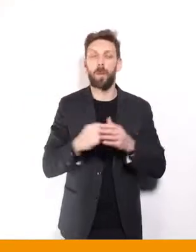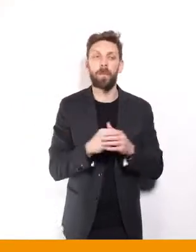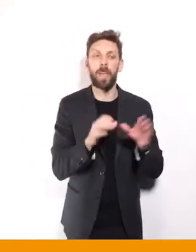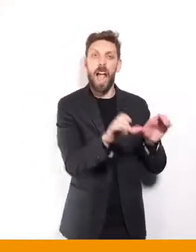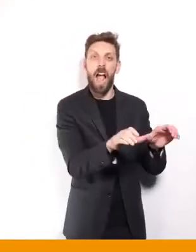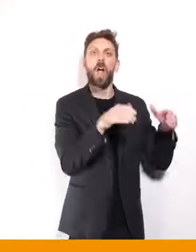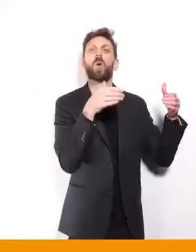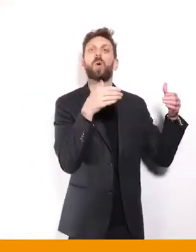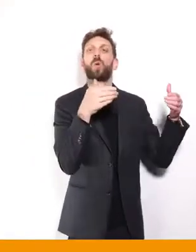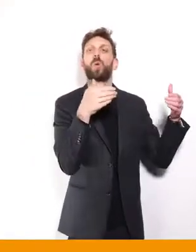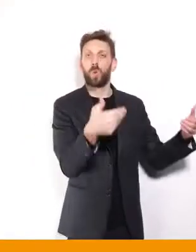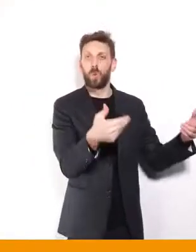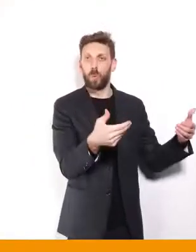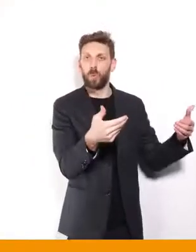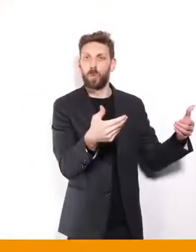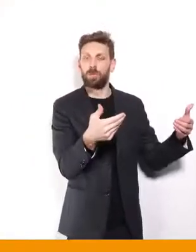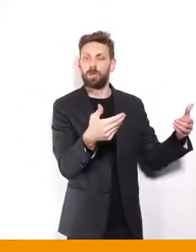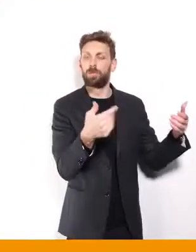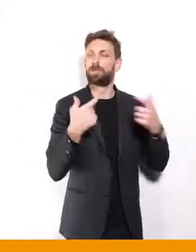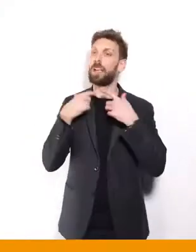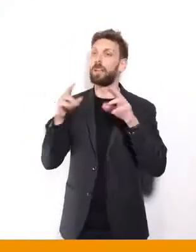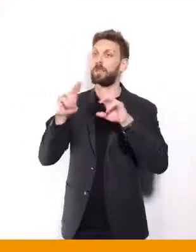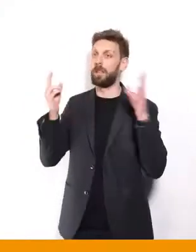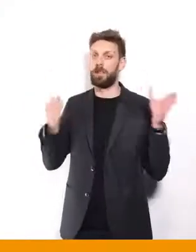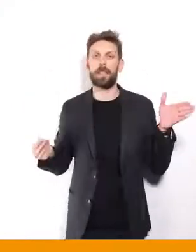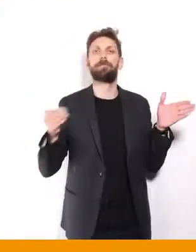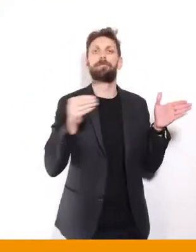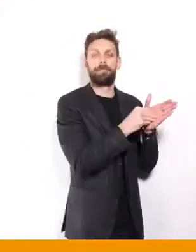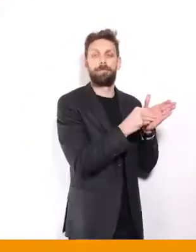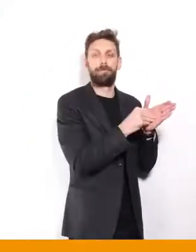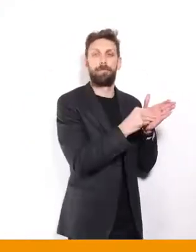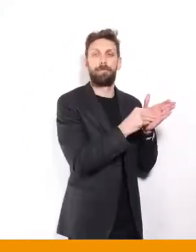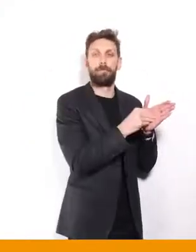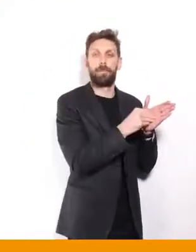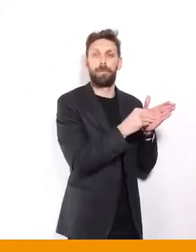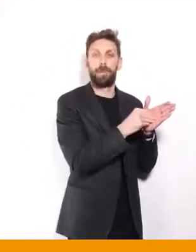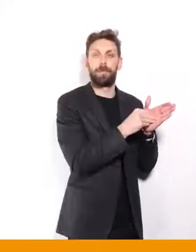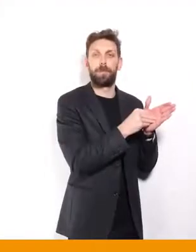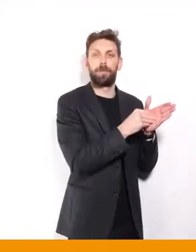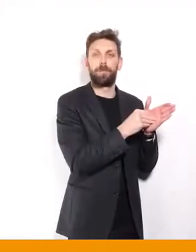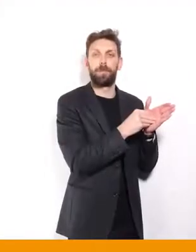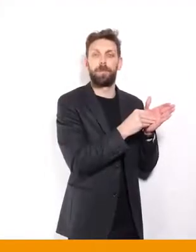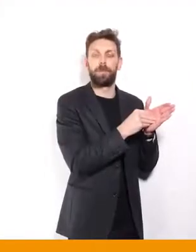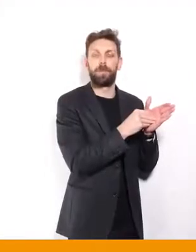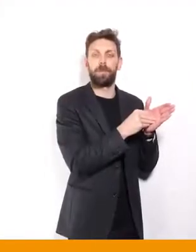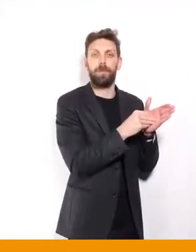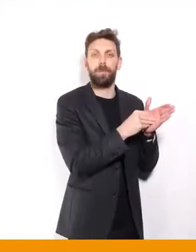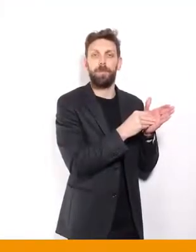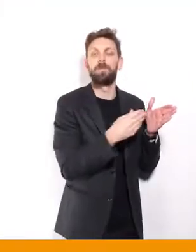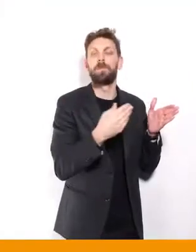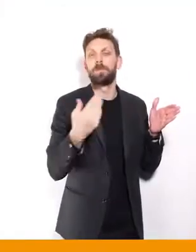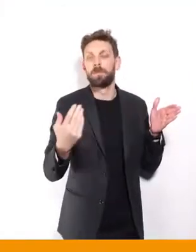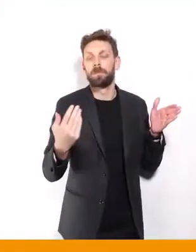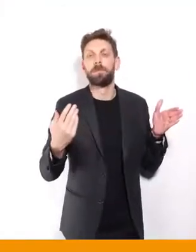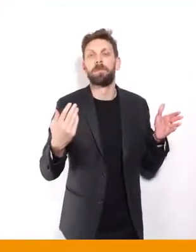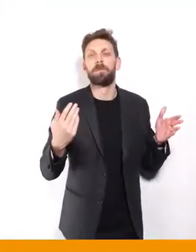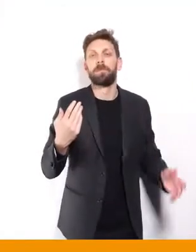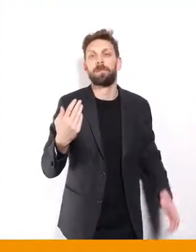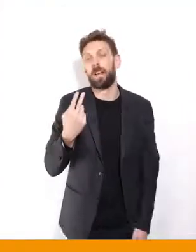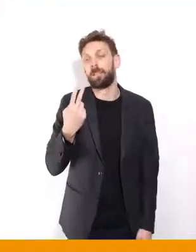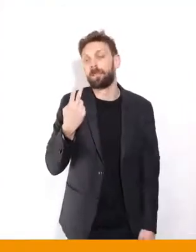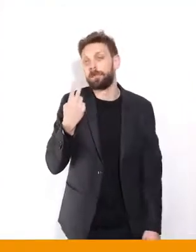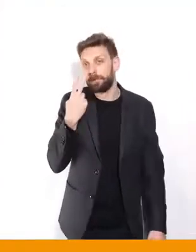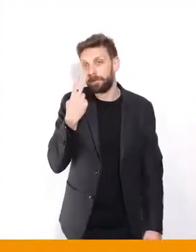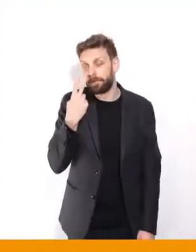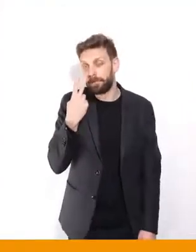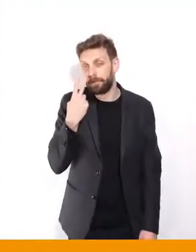Constitution l'accessibilité universelle. Parce que on a vu, au-delà, encore une fois, parfois